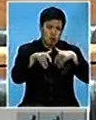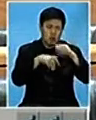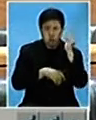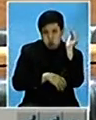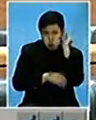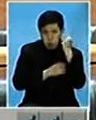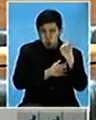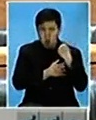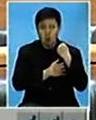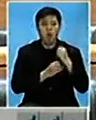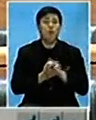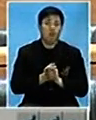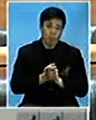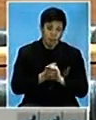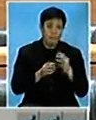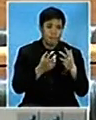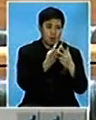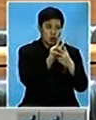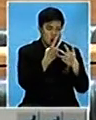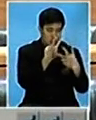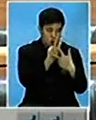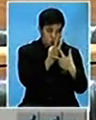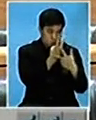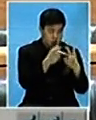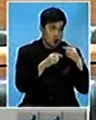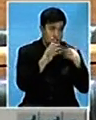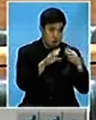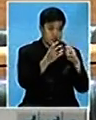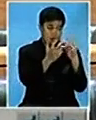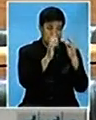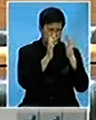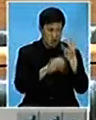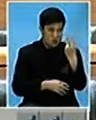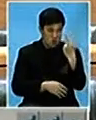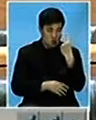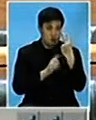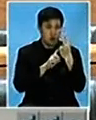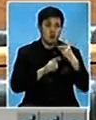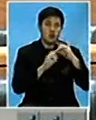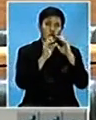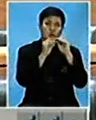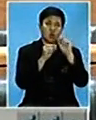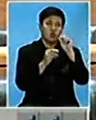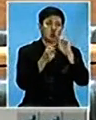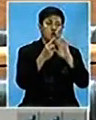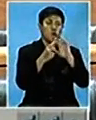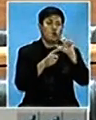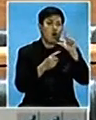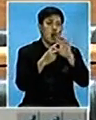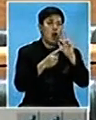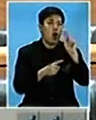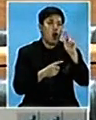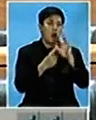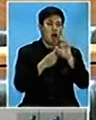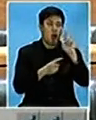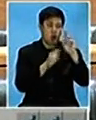นึงครับบอกว่า2ท่านมาจากตุลาการศาลปกครองสูงสุดที่ประชุมใหญ่ตุลาการศาลปกครองสูงสุดเลือ